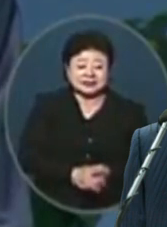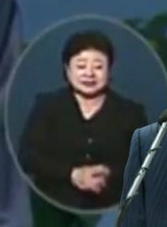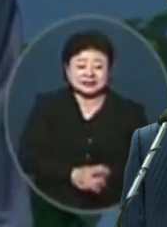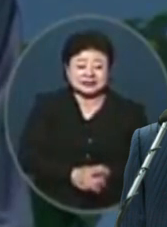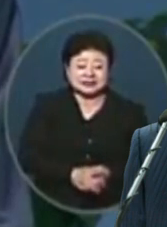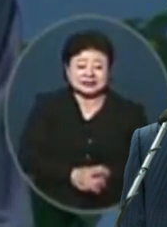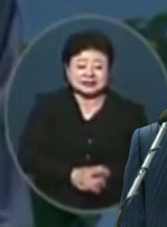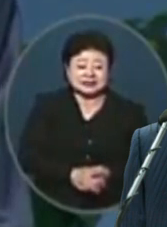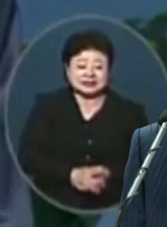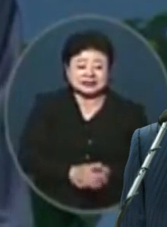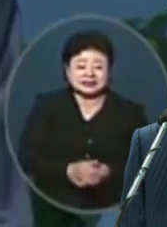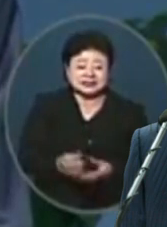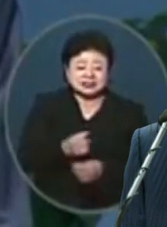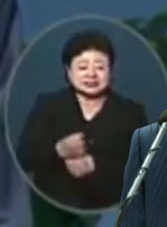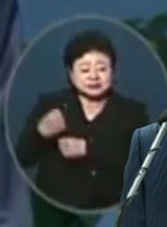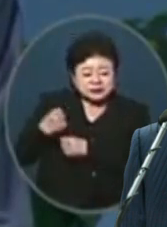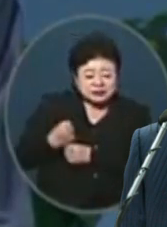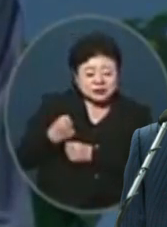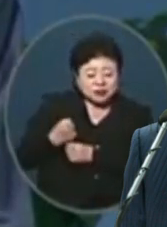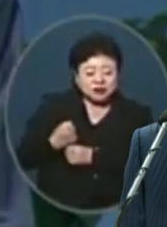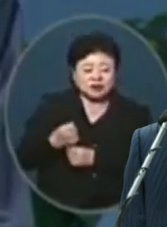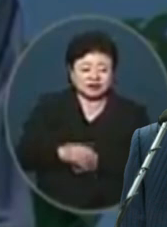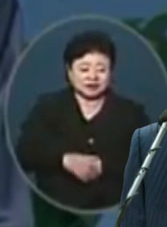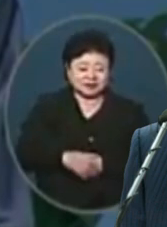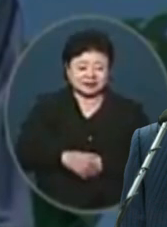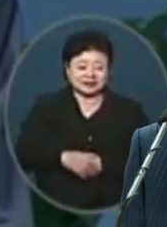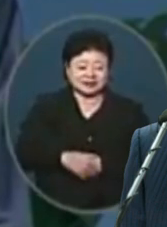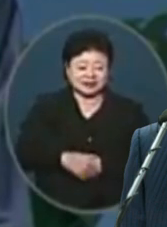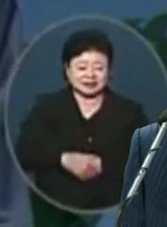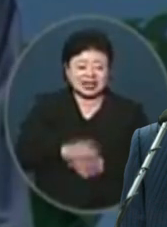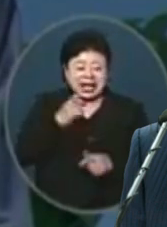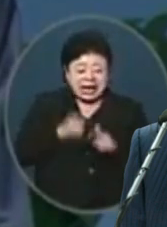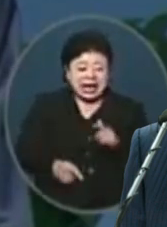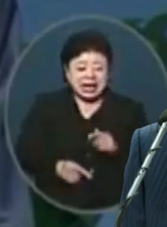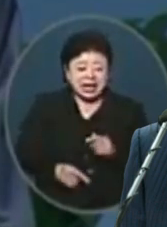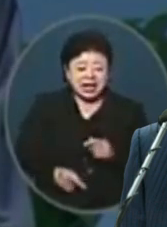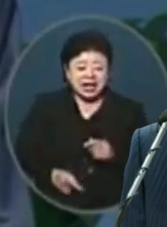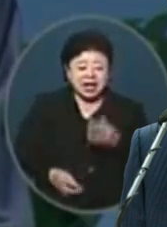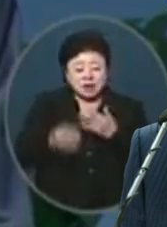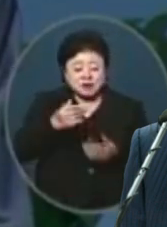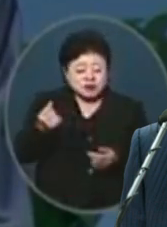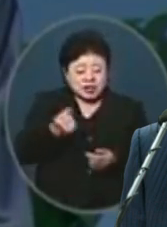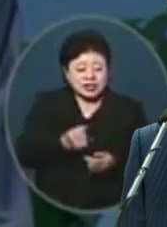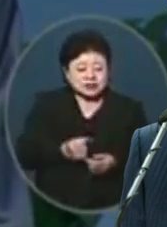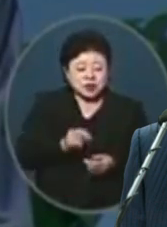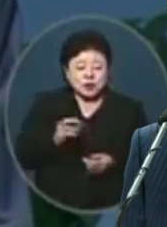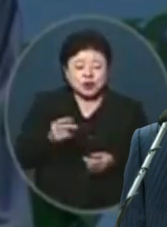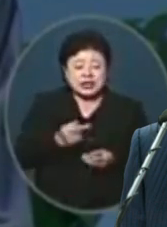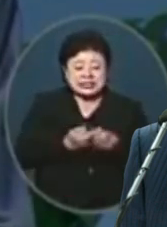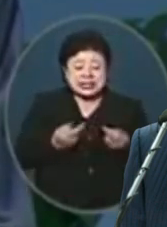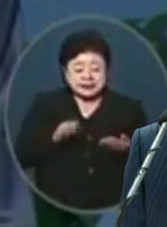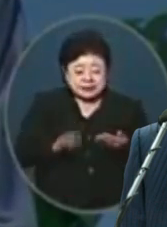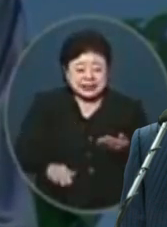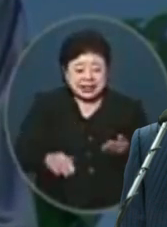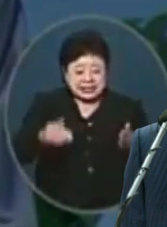지우고 칼과 불을 가지고 모리아산 밑에까지 왔는데